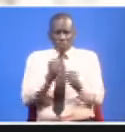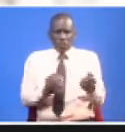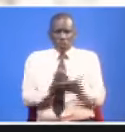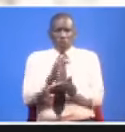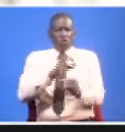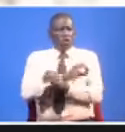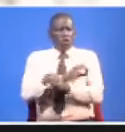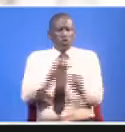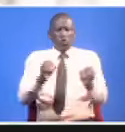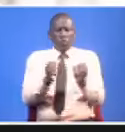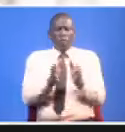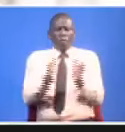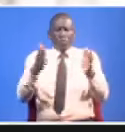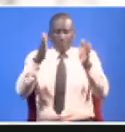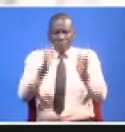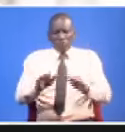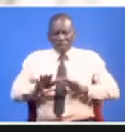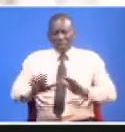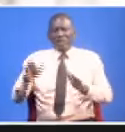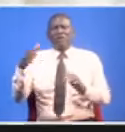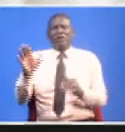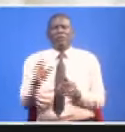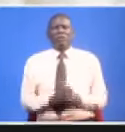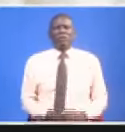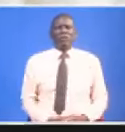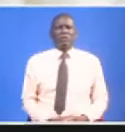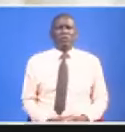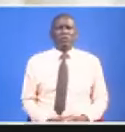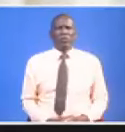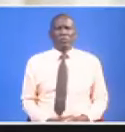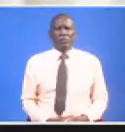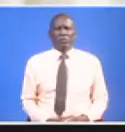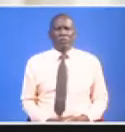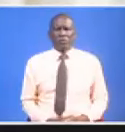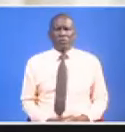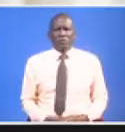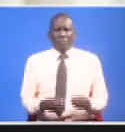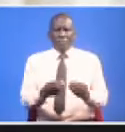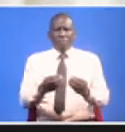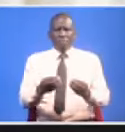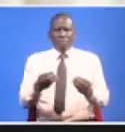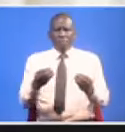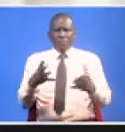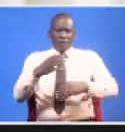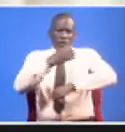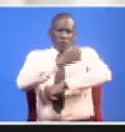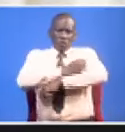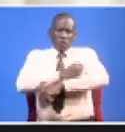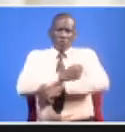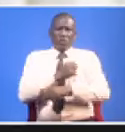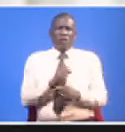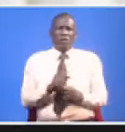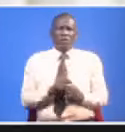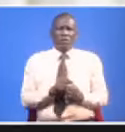no citizen is left behind. Shule nyingi zikiwemo